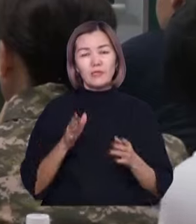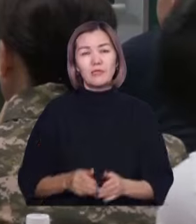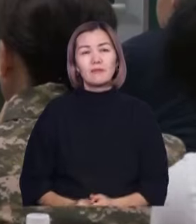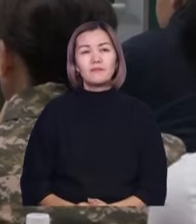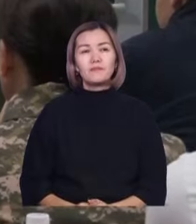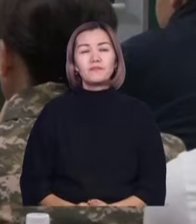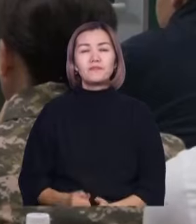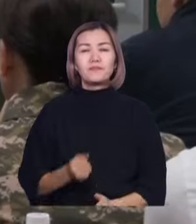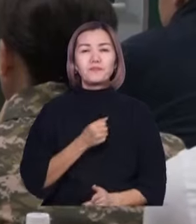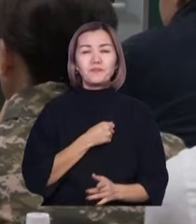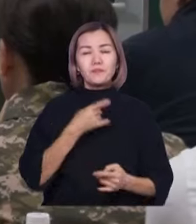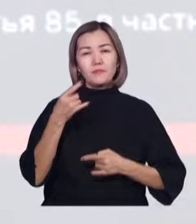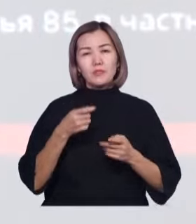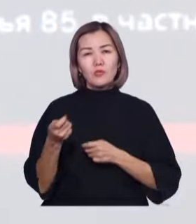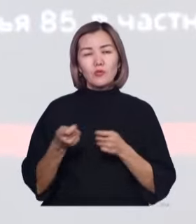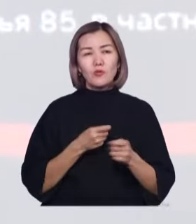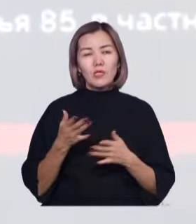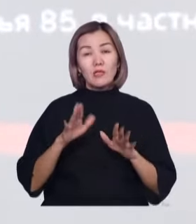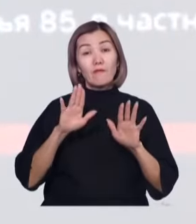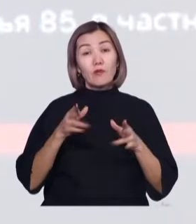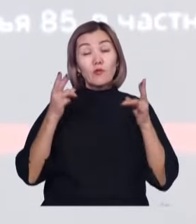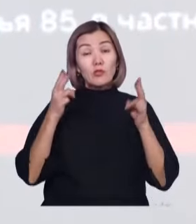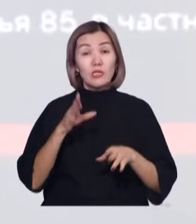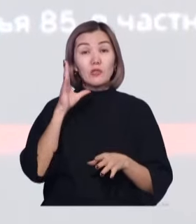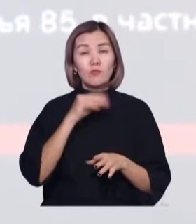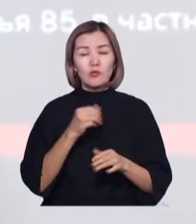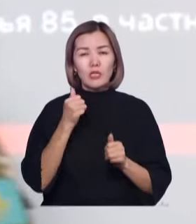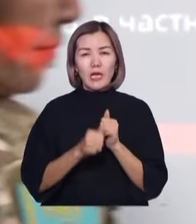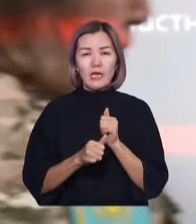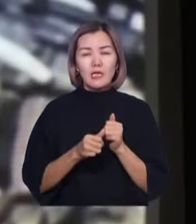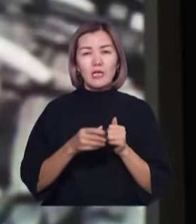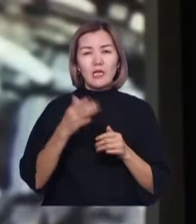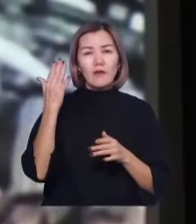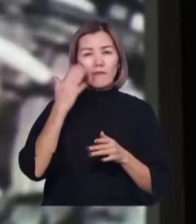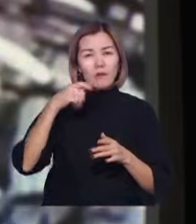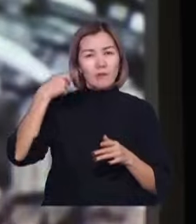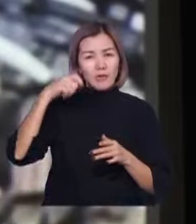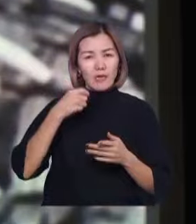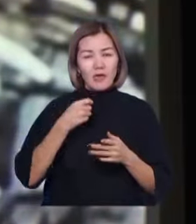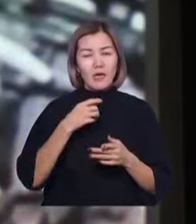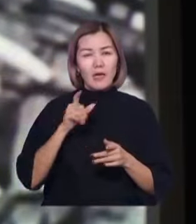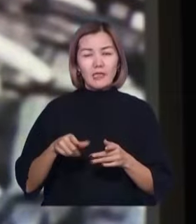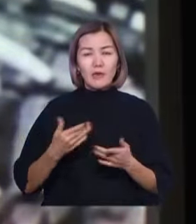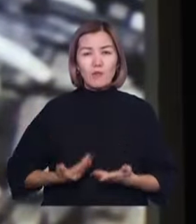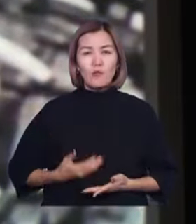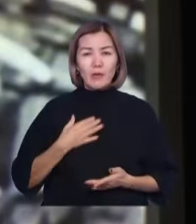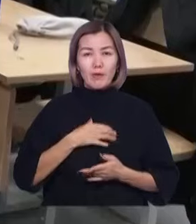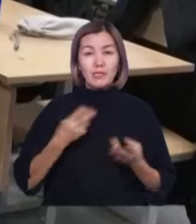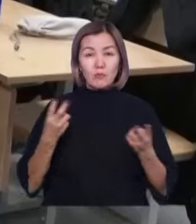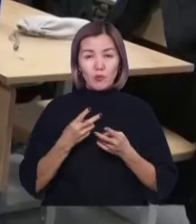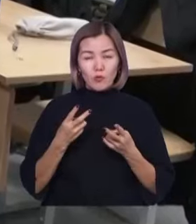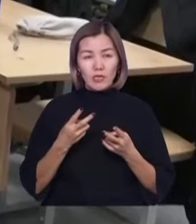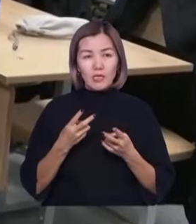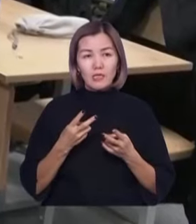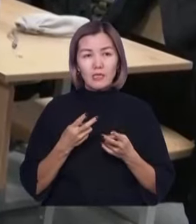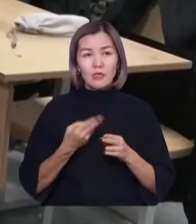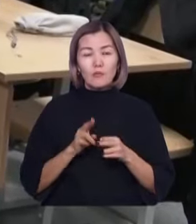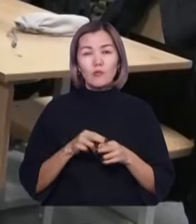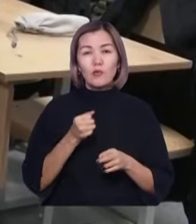Әскери журналистика жанкештілікті талап ете, талайда әр журналист репортаждан адам өмірі маңызды екенін естен шығармауы тиіс.